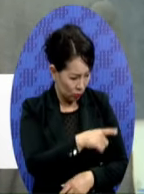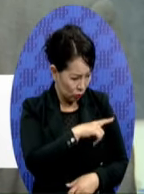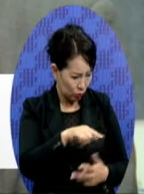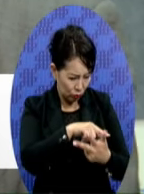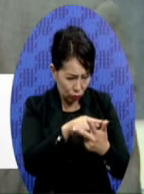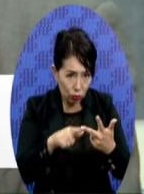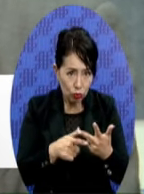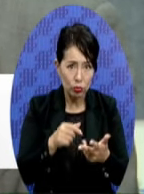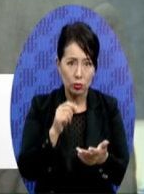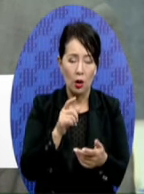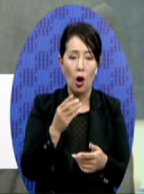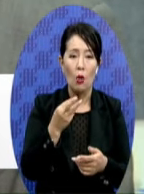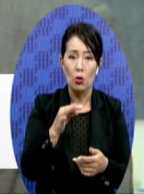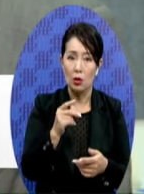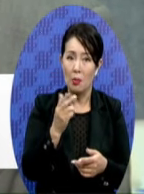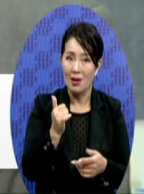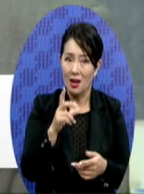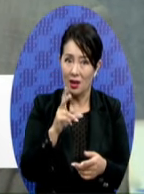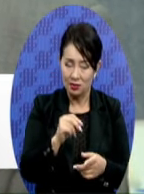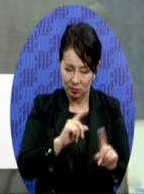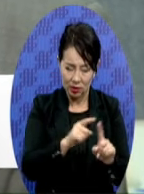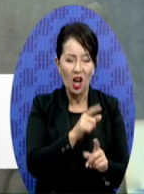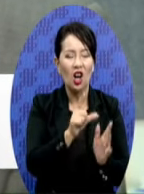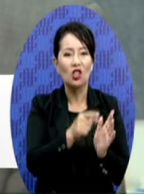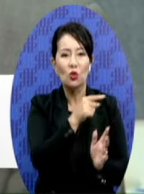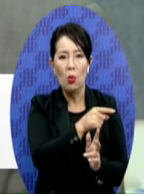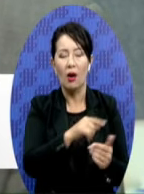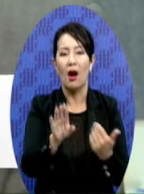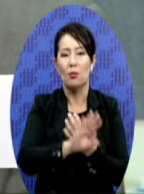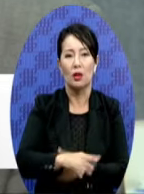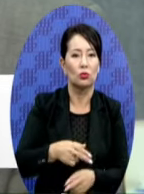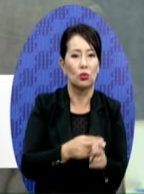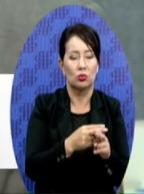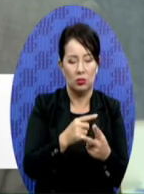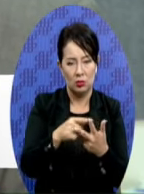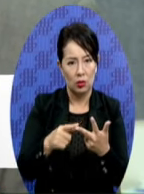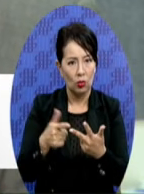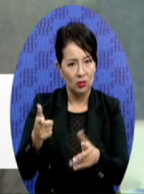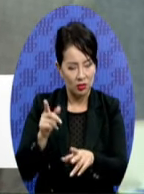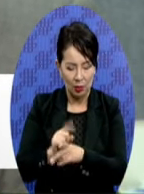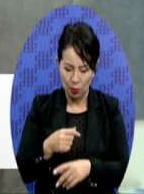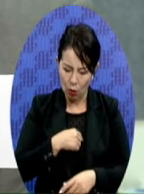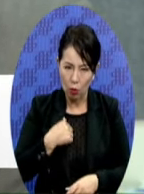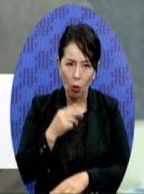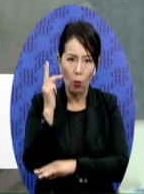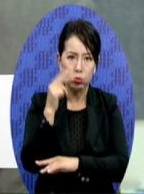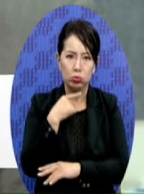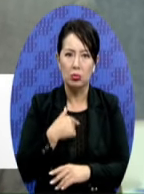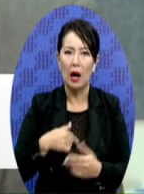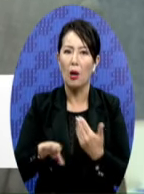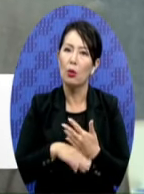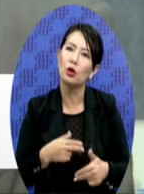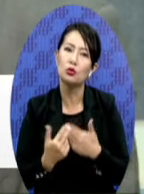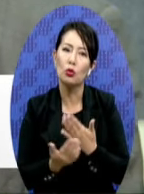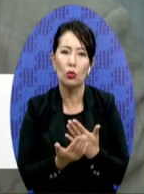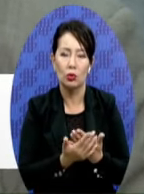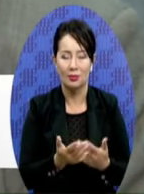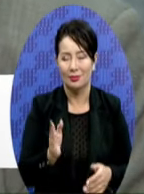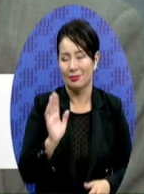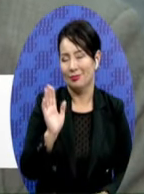л мөнгө тогтоолгож ийм миний хамгаалалтанд орж ирнэ гэж хамгаалдаггүй. Тэгэхээр ерөөсө өнөөдөр Монгол улсын хууль гажуудсан